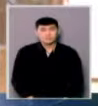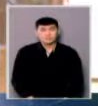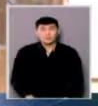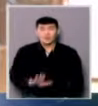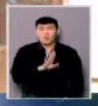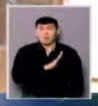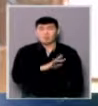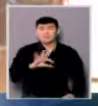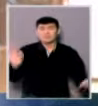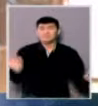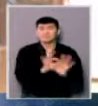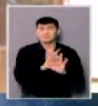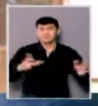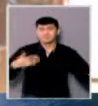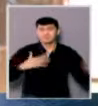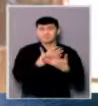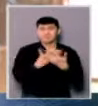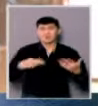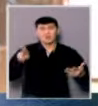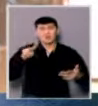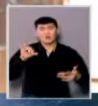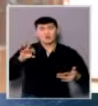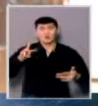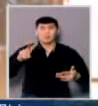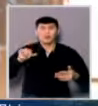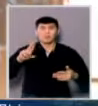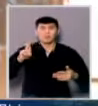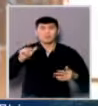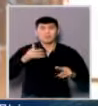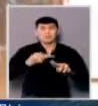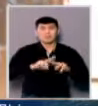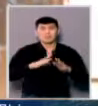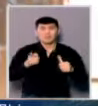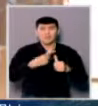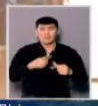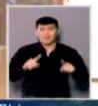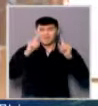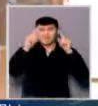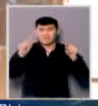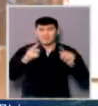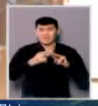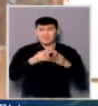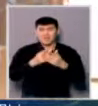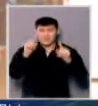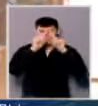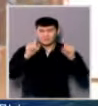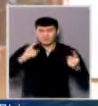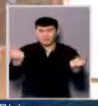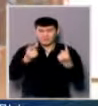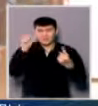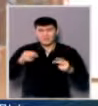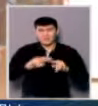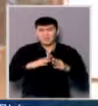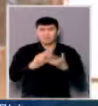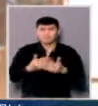Он был виртуозным исполнителем кюев Дәулеткерея, Мамина, Курмангазы, так называемых тукпе кюев западного региона. Стал